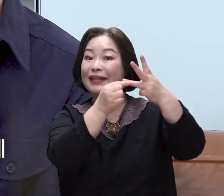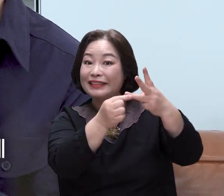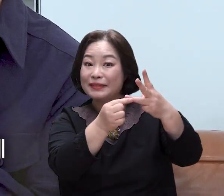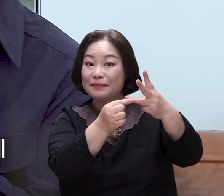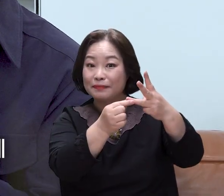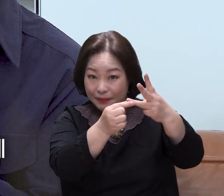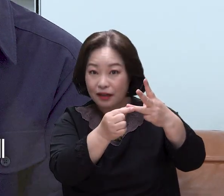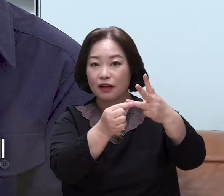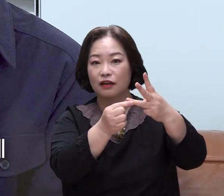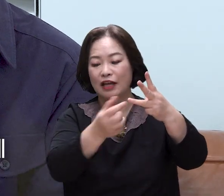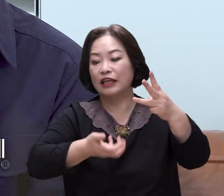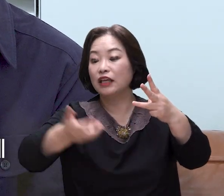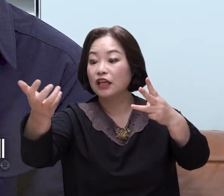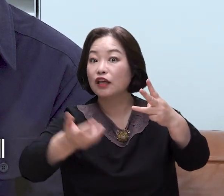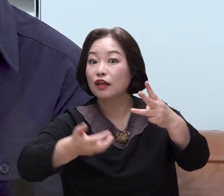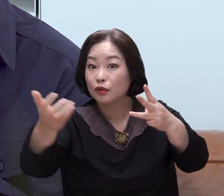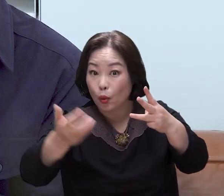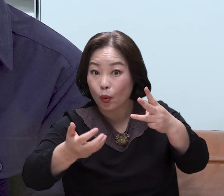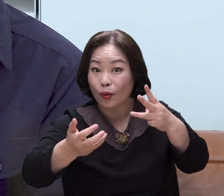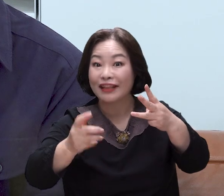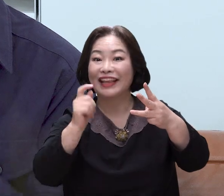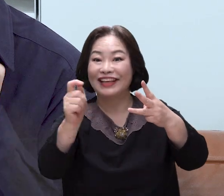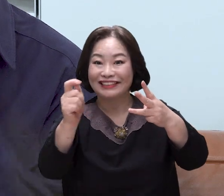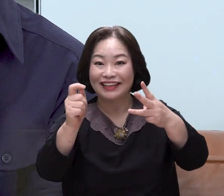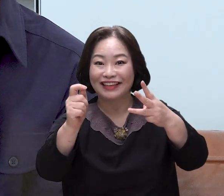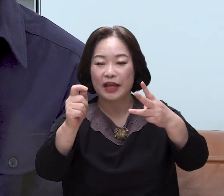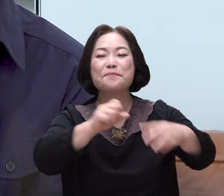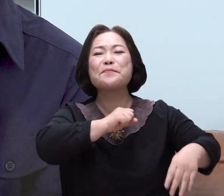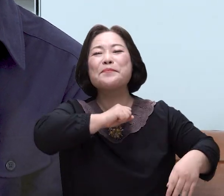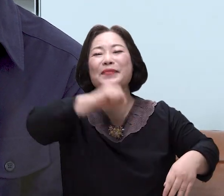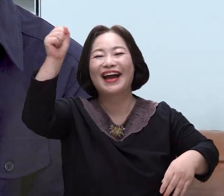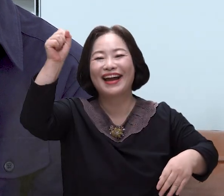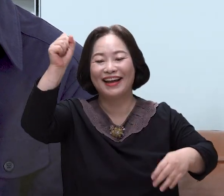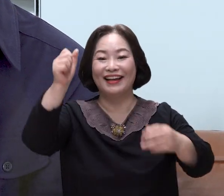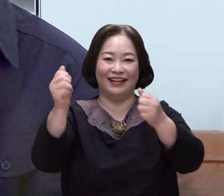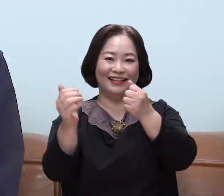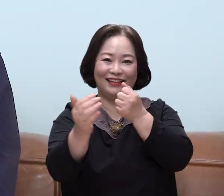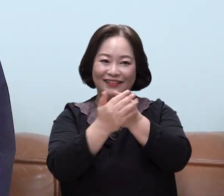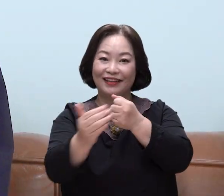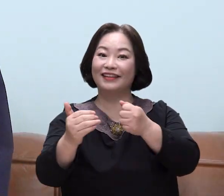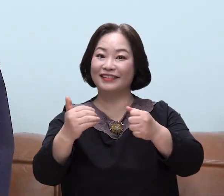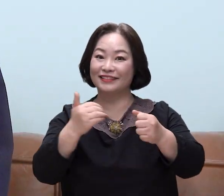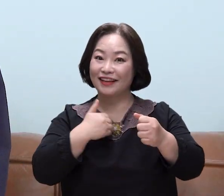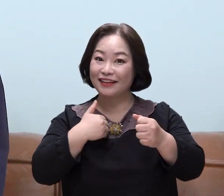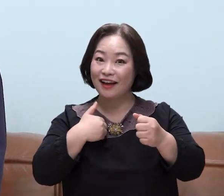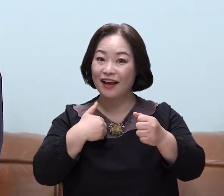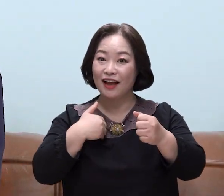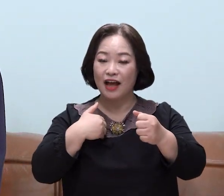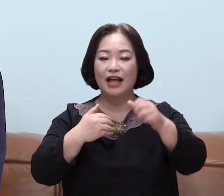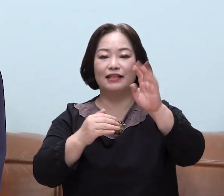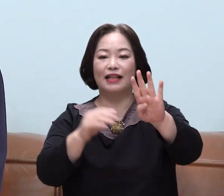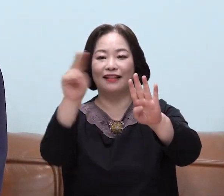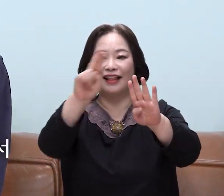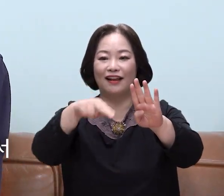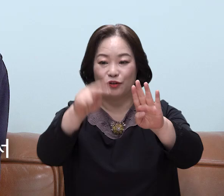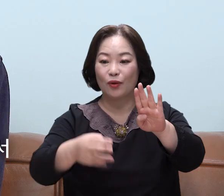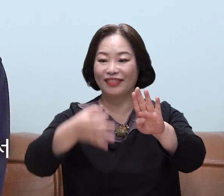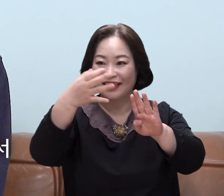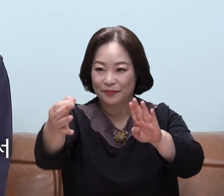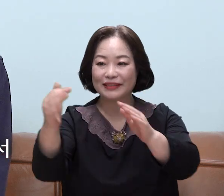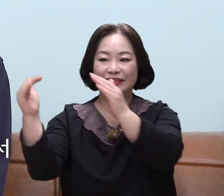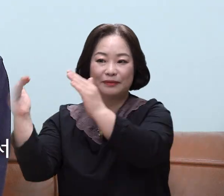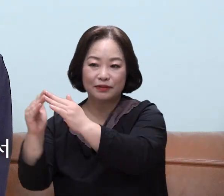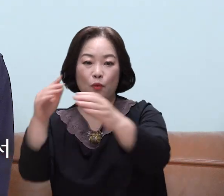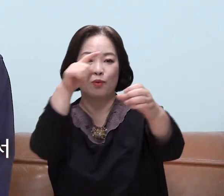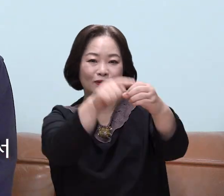마지막으로 이동수단 신청을 했는데, 요거는 신청이 받아들여졌어요. 그래서 제가 사부를 내면 도어 투